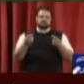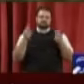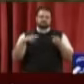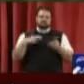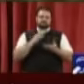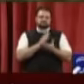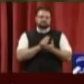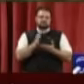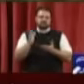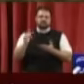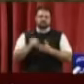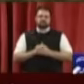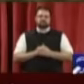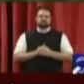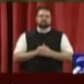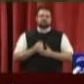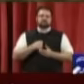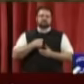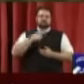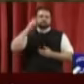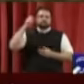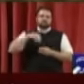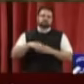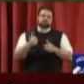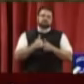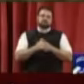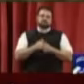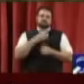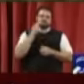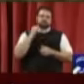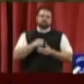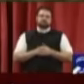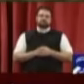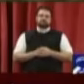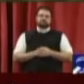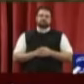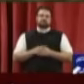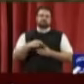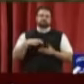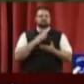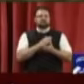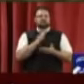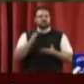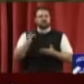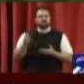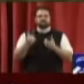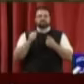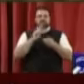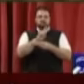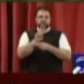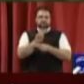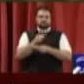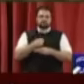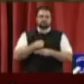cred totuși în prietenii. Sunt foarte rar, dar ce am observat eu este că